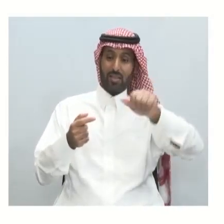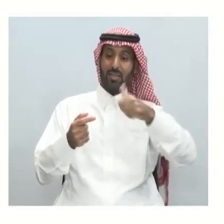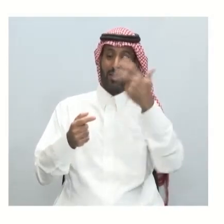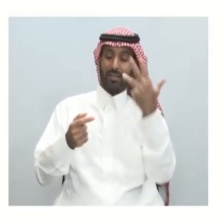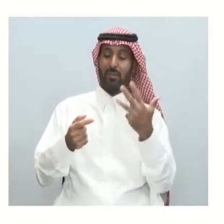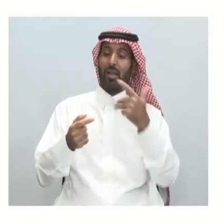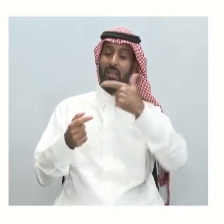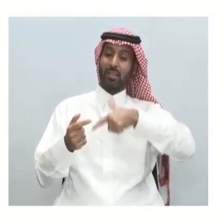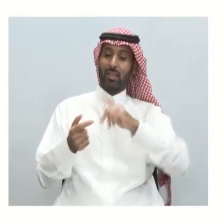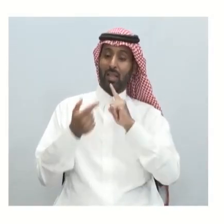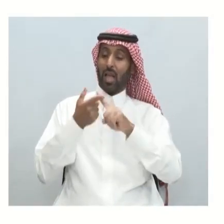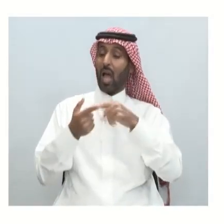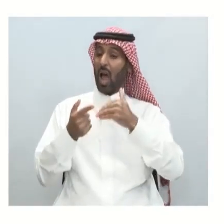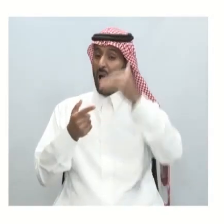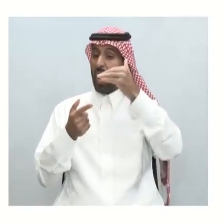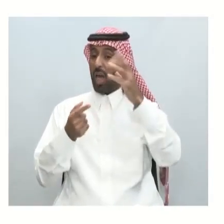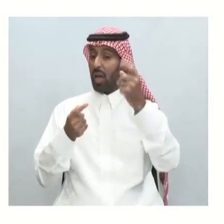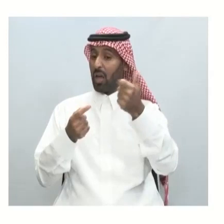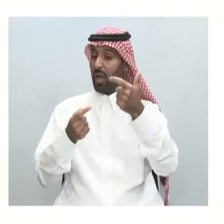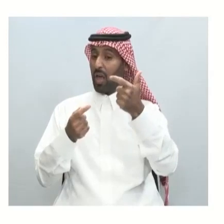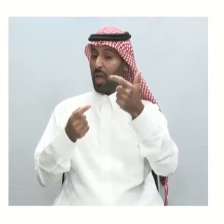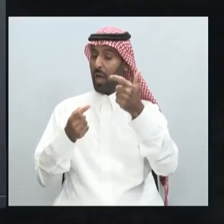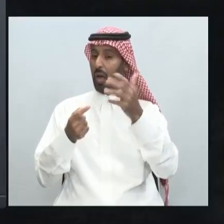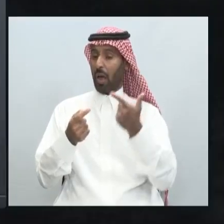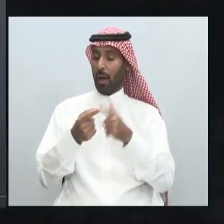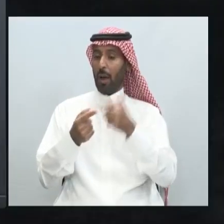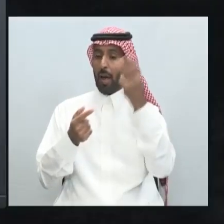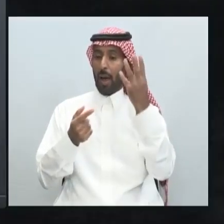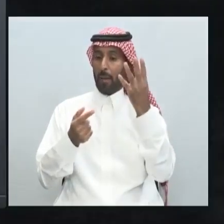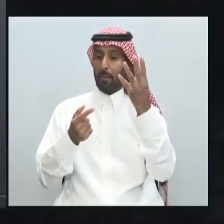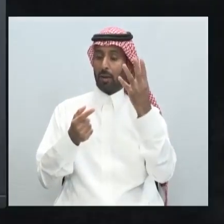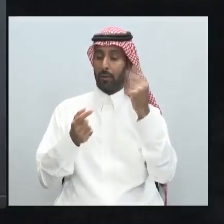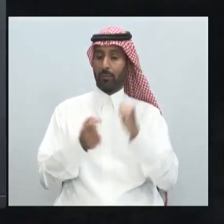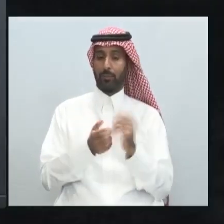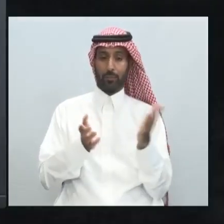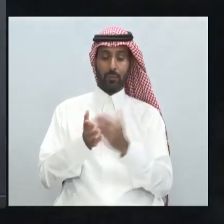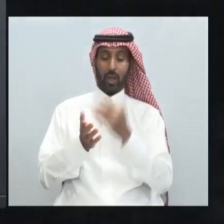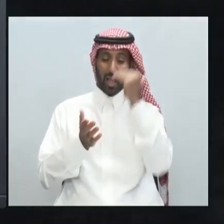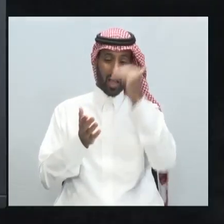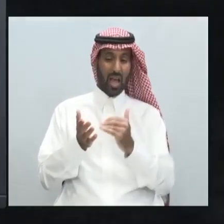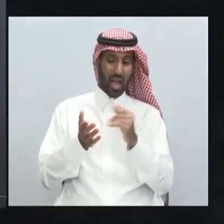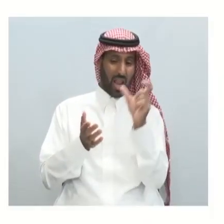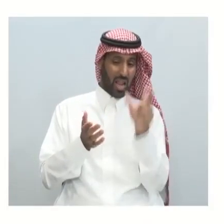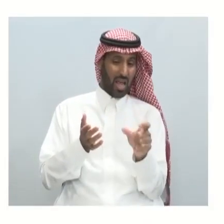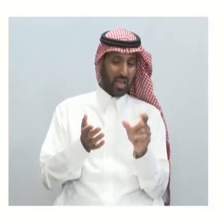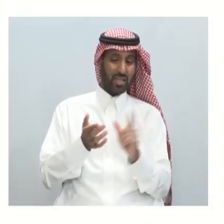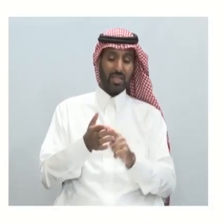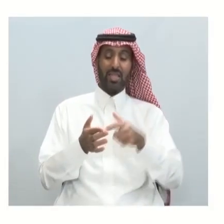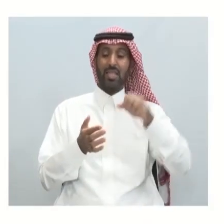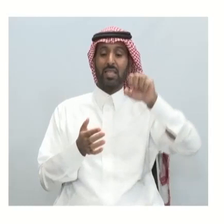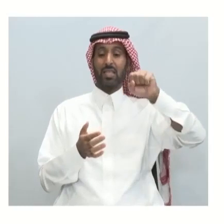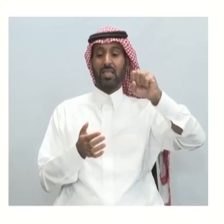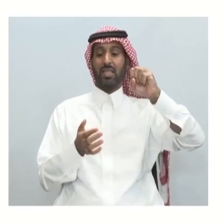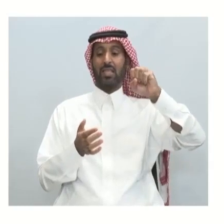3.98 وا قيمه في الكهروسالبيه كم قلنا اربعه احسنتم اقل العناصر هي السيزيوم